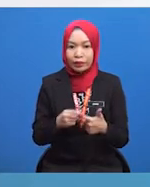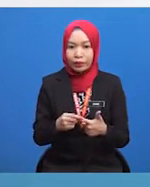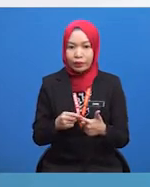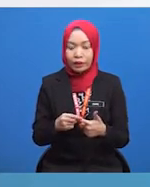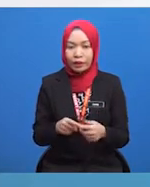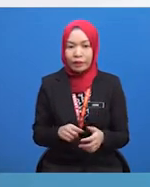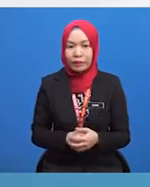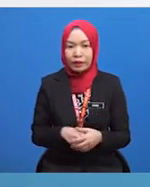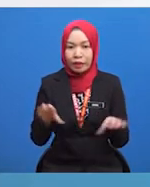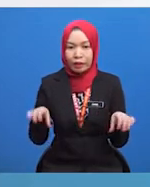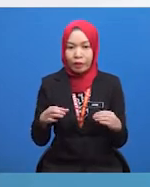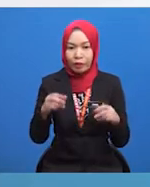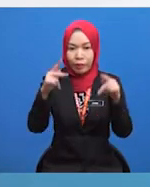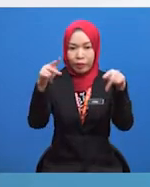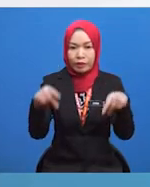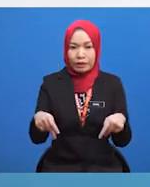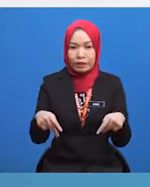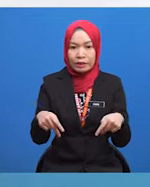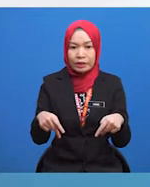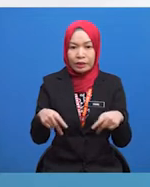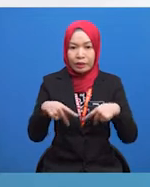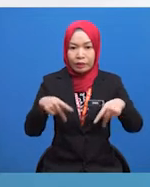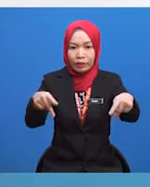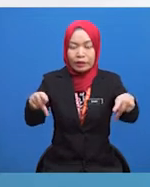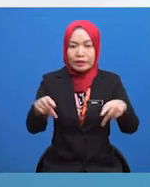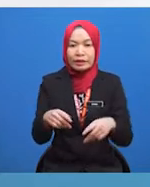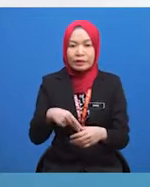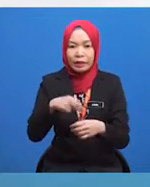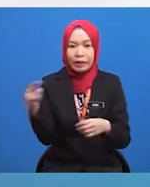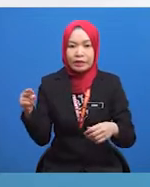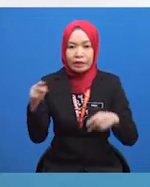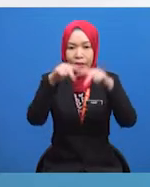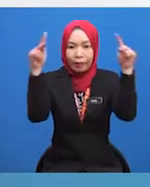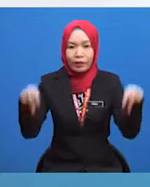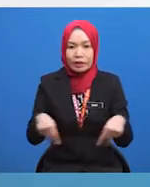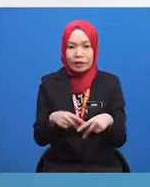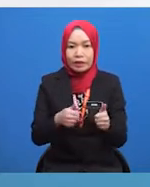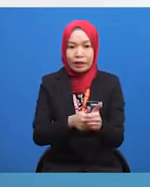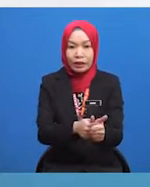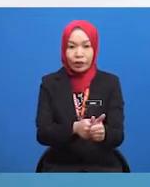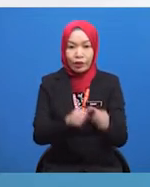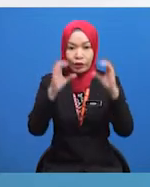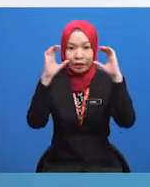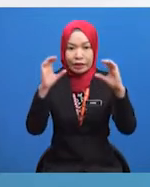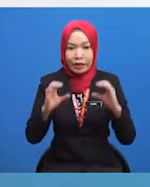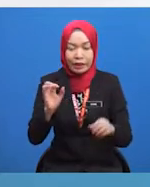melaksanakan proses penghasilan poster mengikut prosedur yang betul.